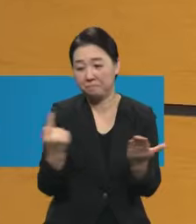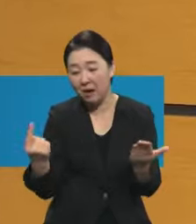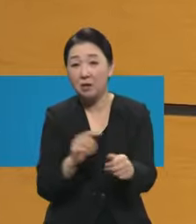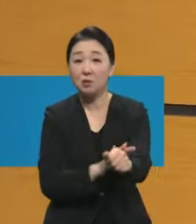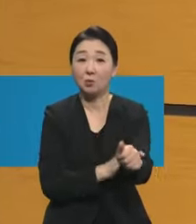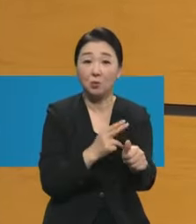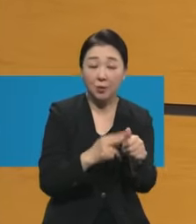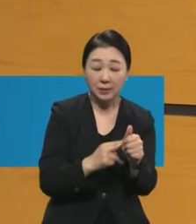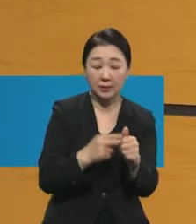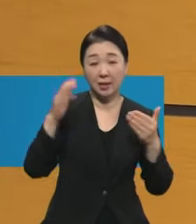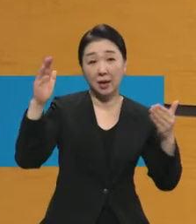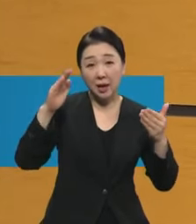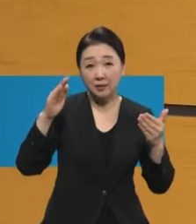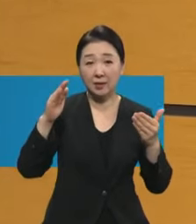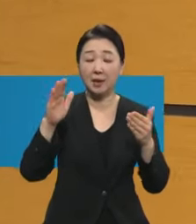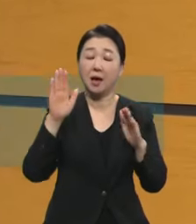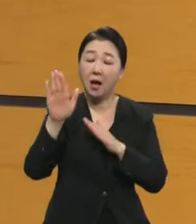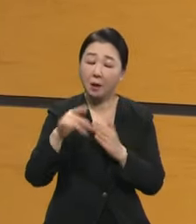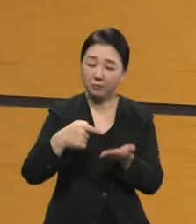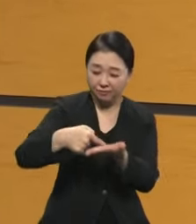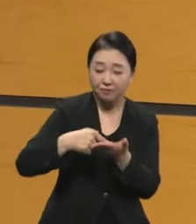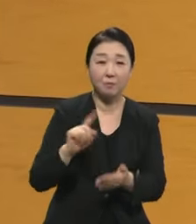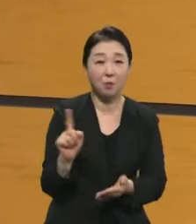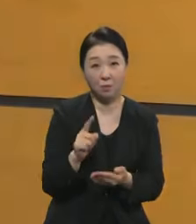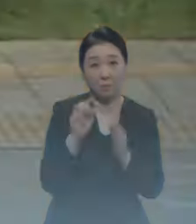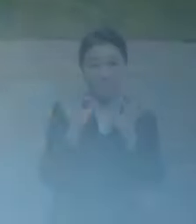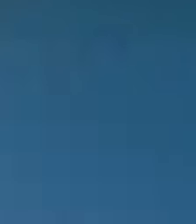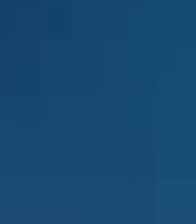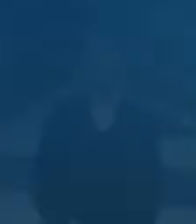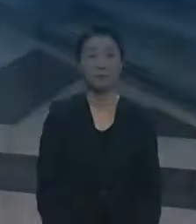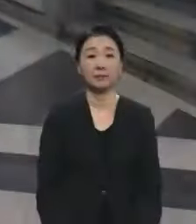전공의와 의대생이 어떻게 응할지가 관건입니다.